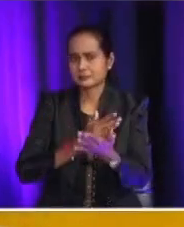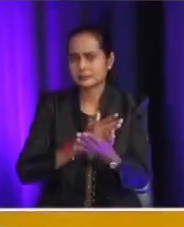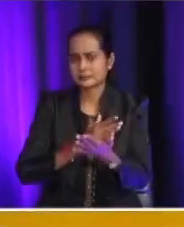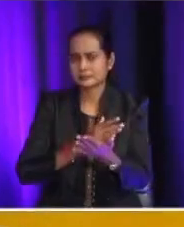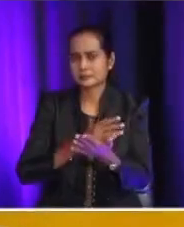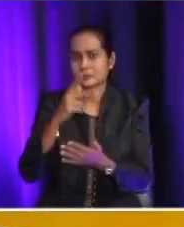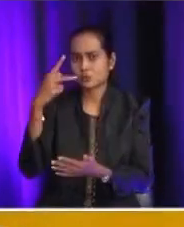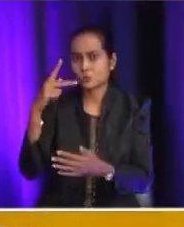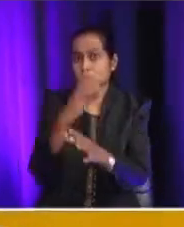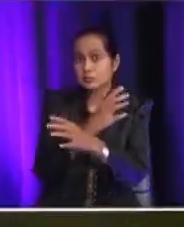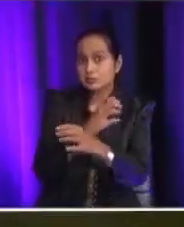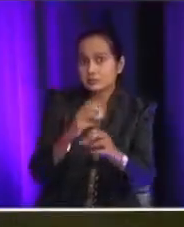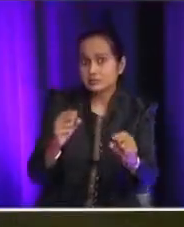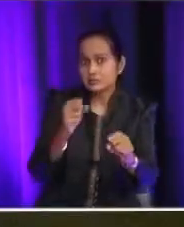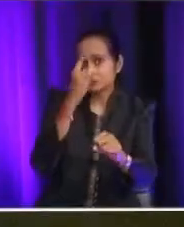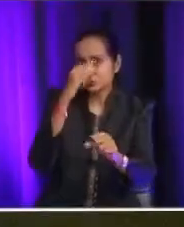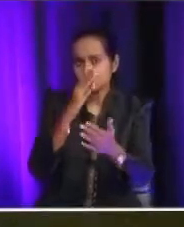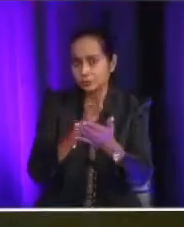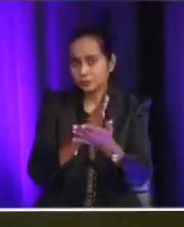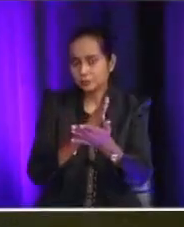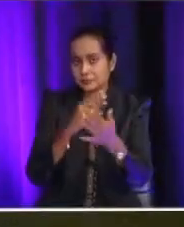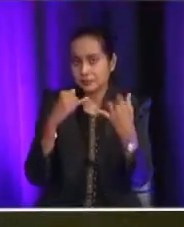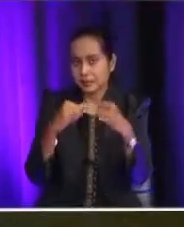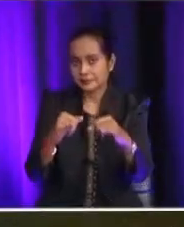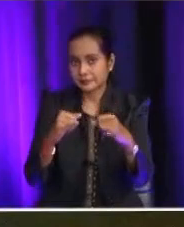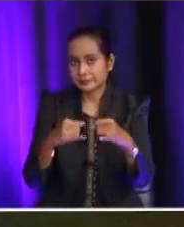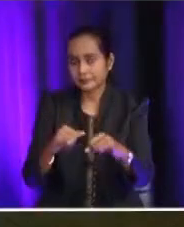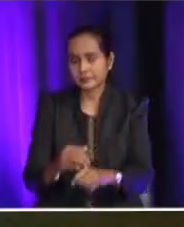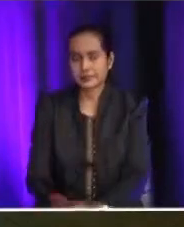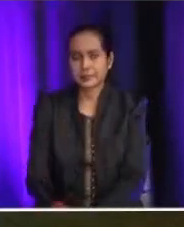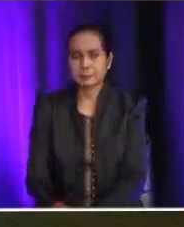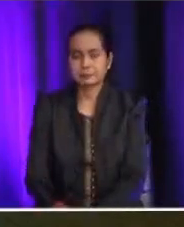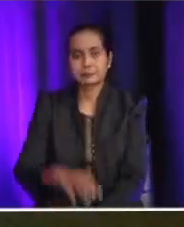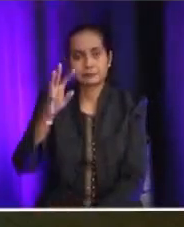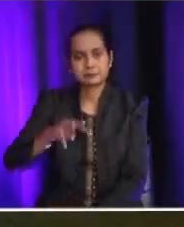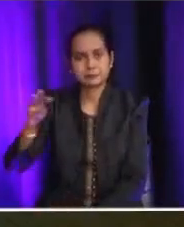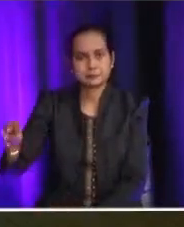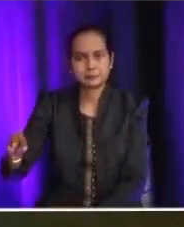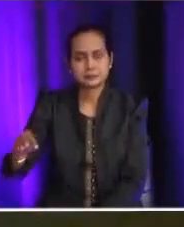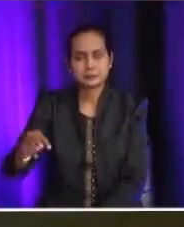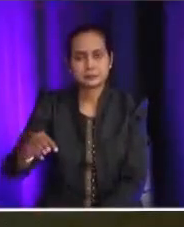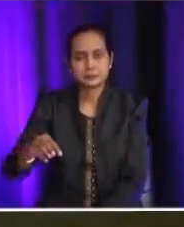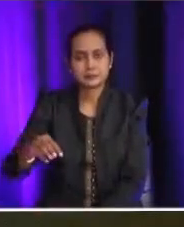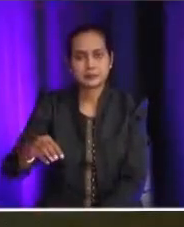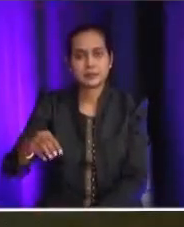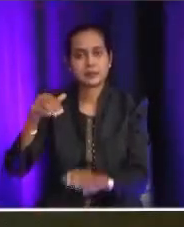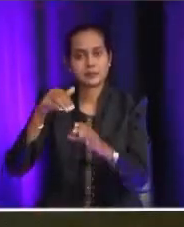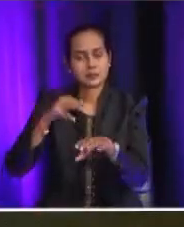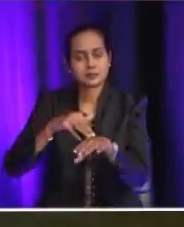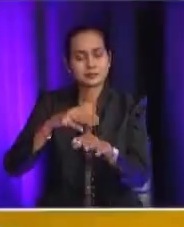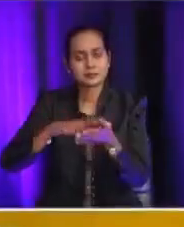kuning bersedia untuk berhenti. Jadi di sini murid-murid ni apabila mereka bila dalam sesi